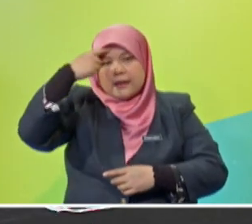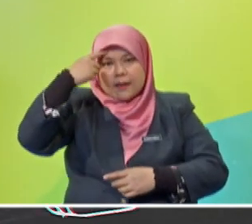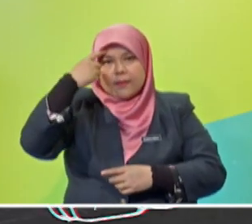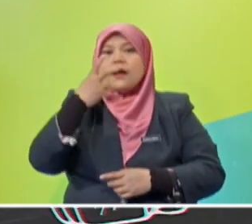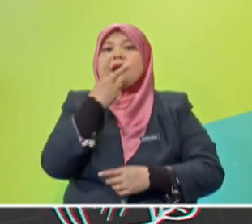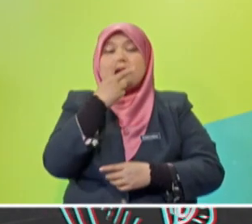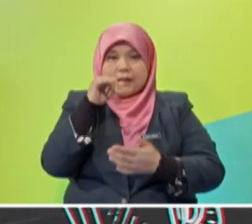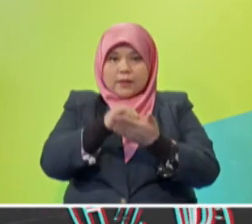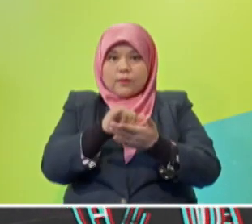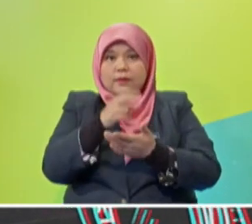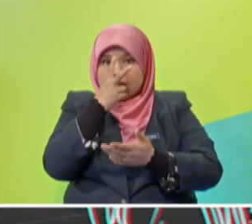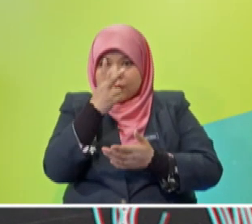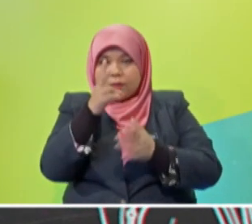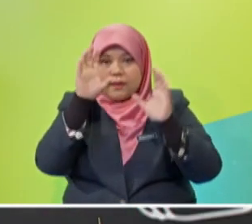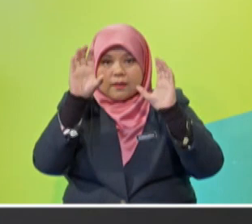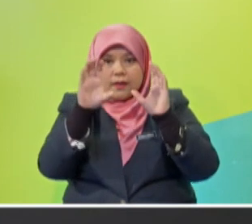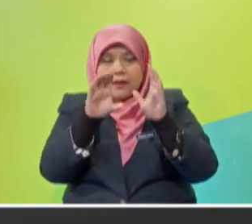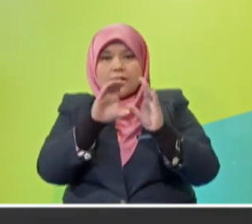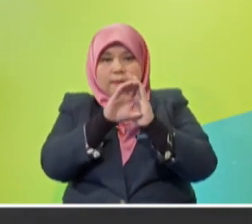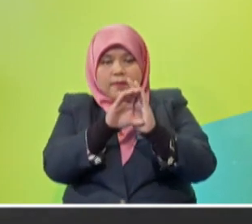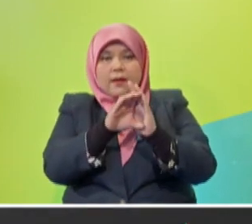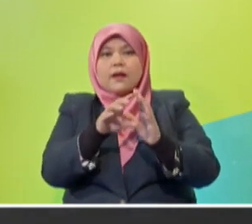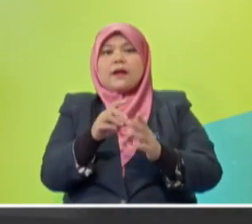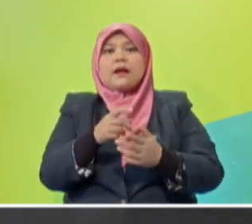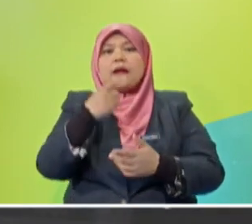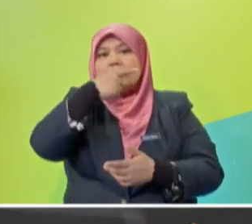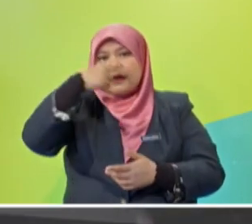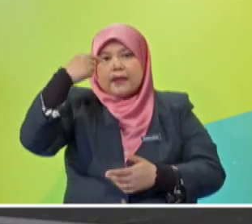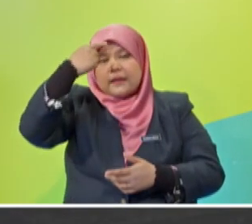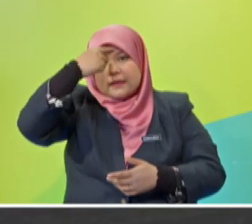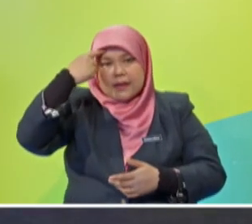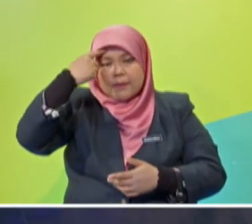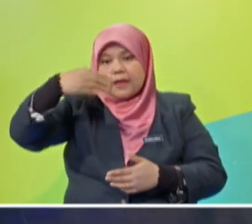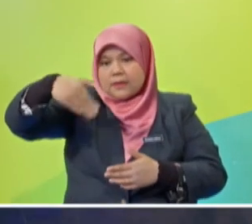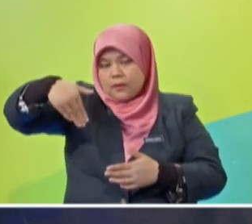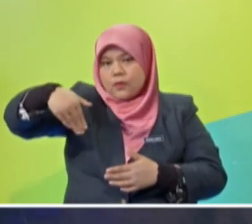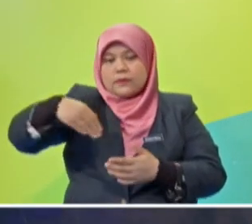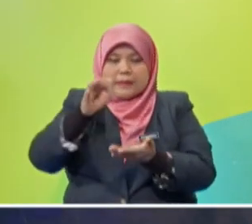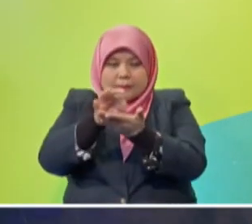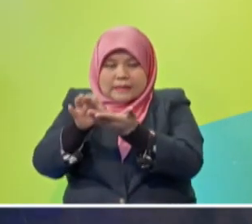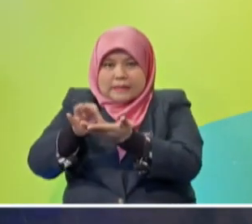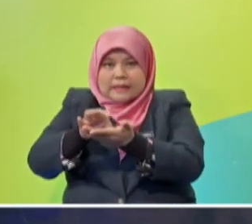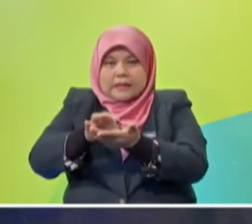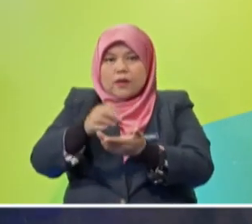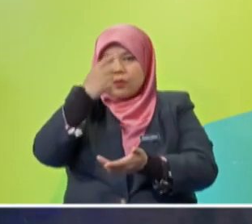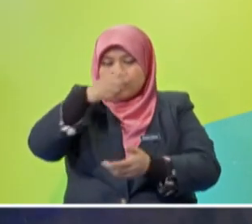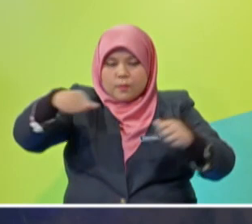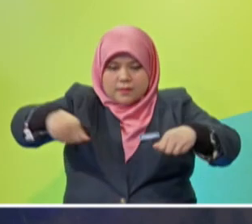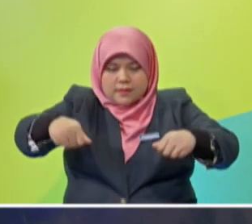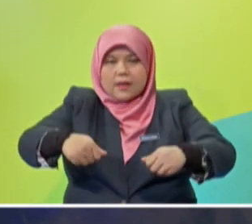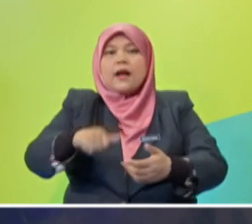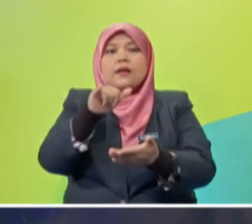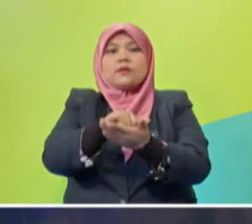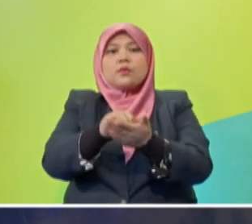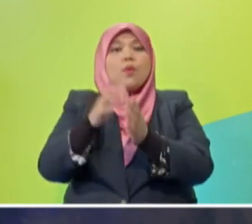macam itulah pokok lada hitam. Itulah rupanya, cikgu. Itulah rupanya sebelum dia menjadi biji lada hitam yang kita guna untuk masakan.